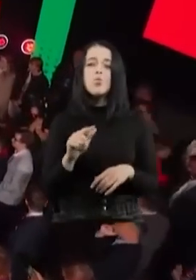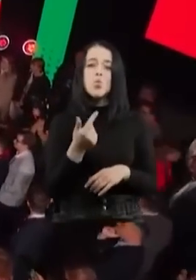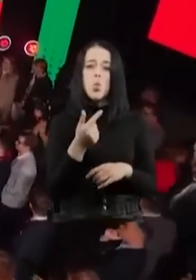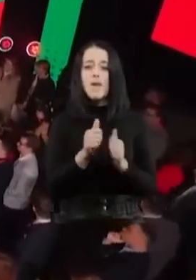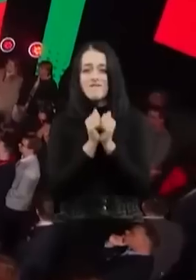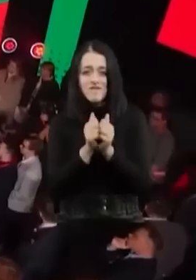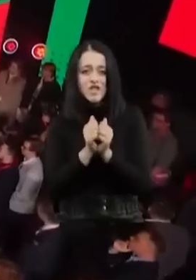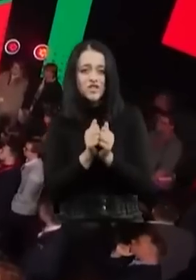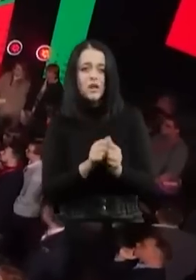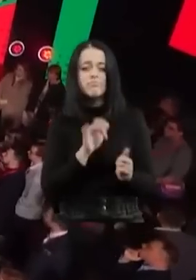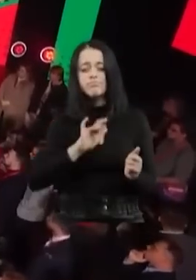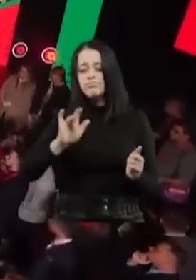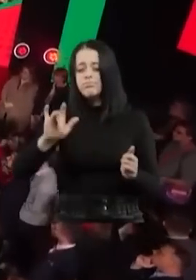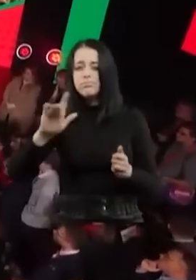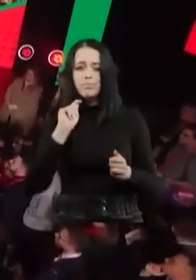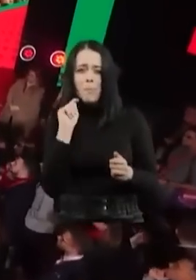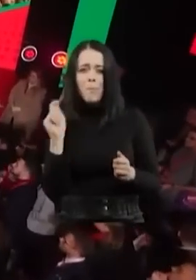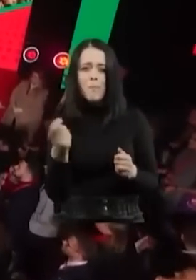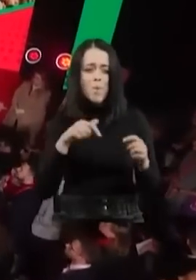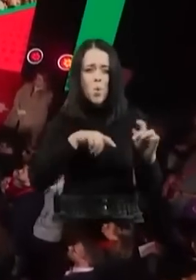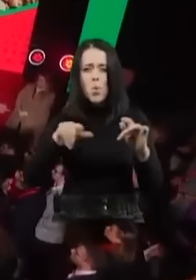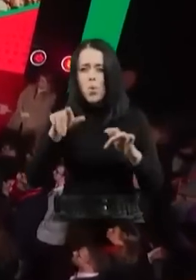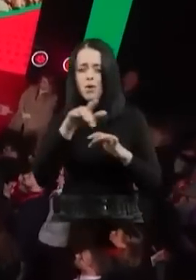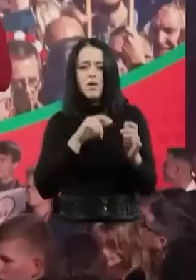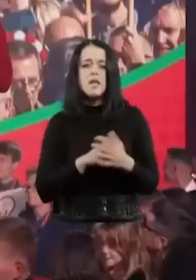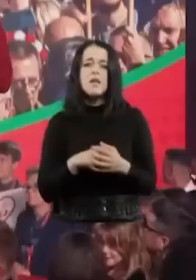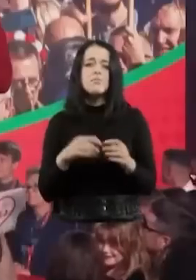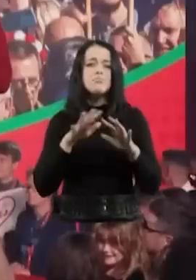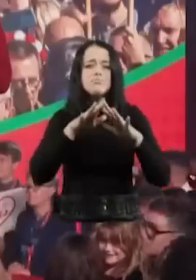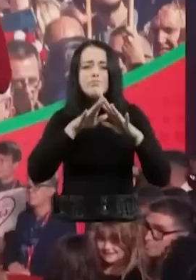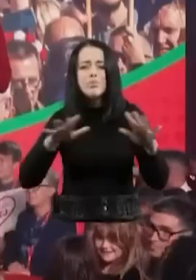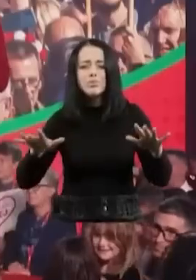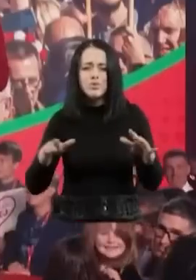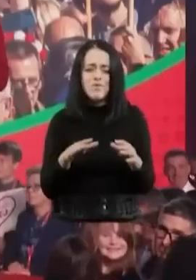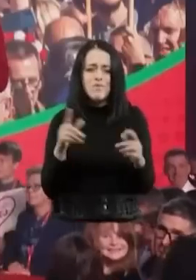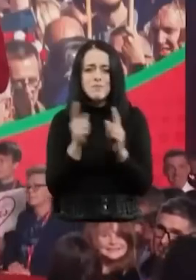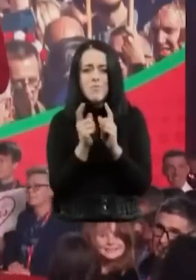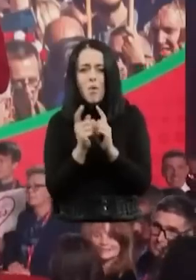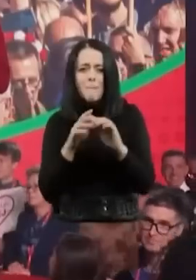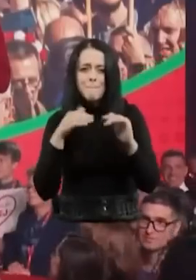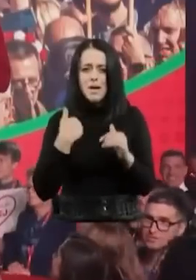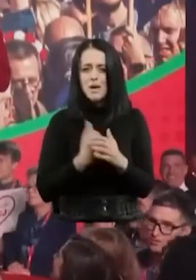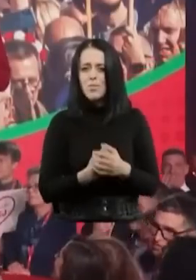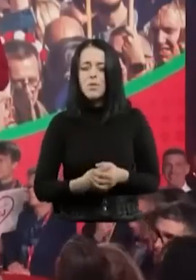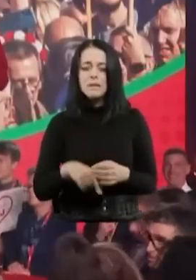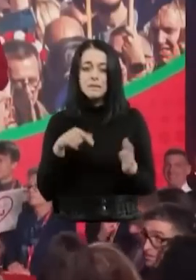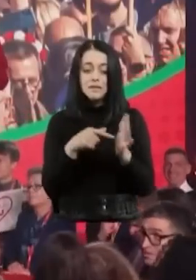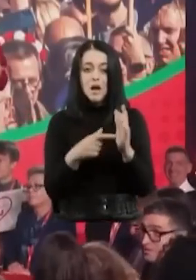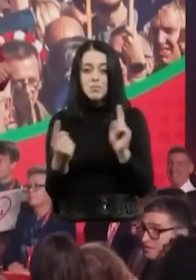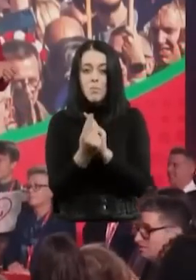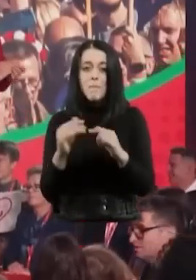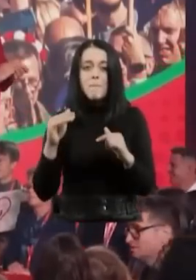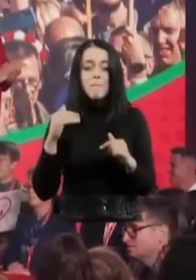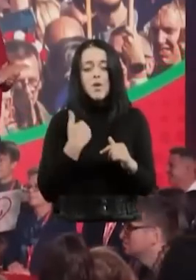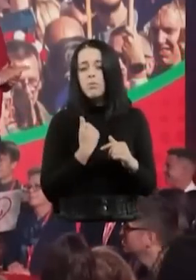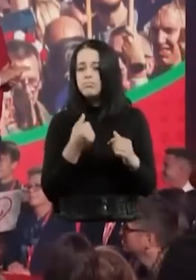dla programami społecznymi, to też jest duże obciążenie dla Donalda Tuska. Bo już właśnie tak jak pan redaktor powiedział przed chwilą, słyszymy, nie ma pieniędzy w budżecie, dziura